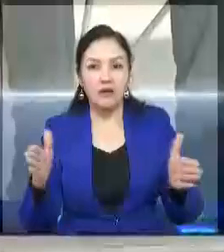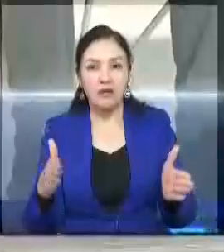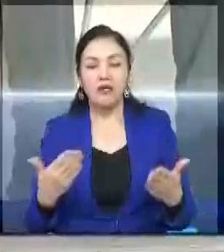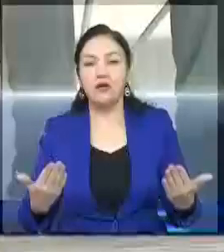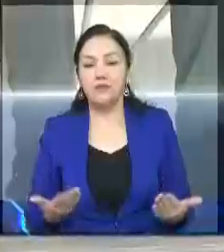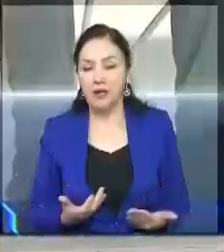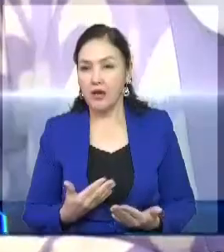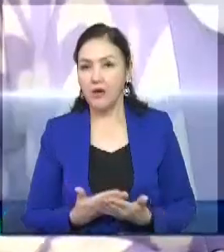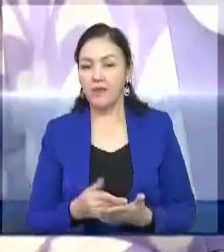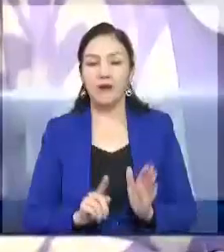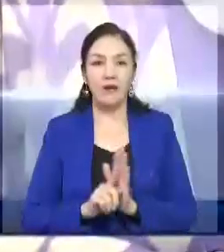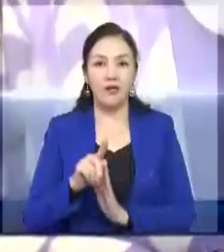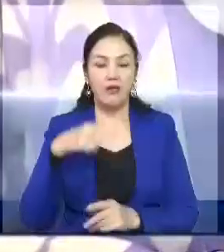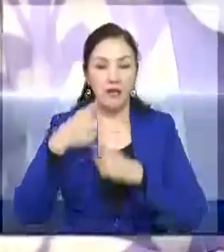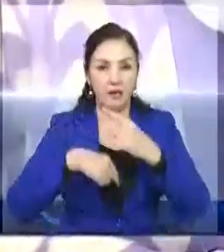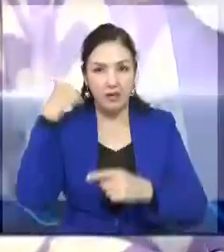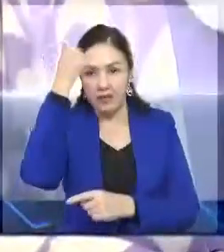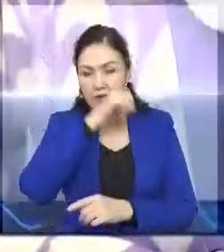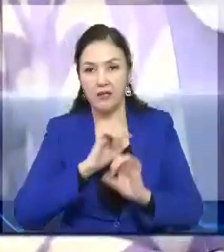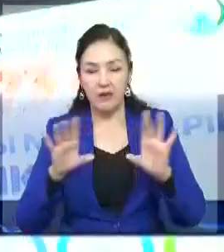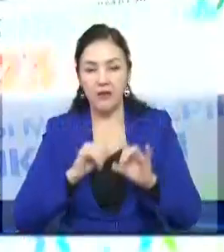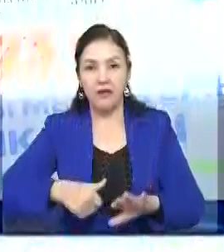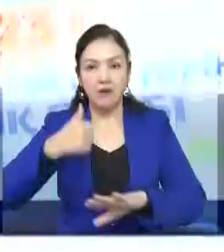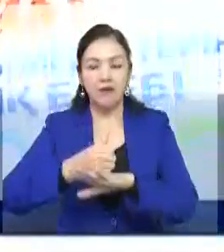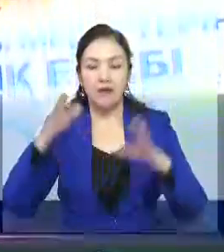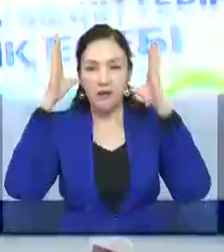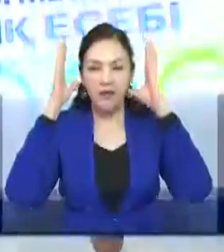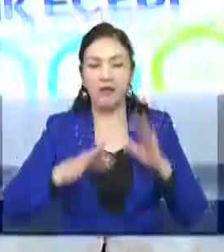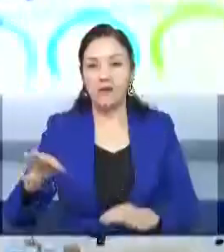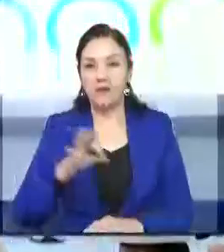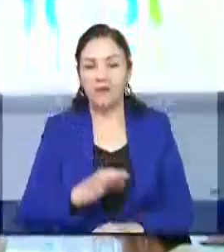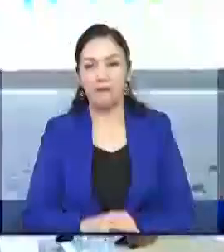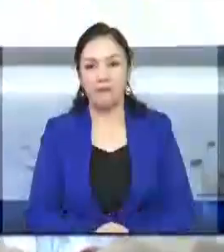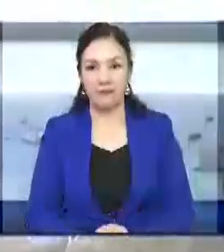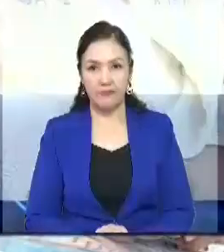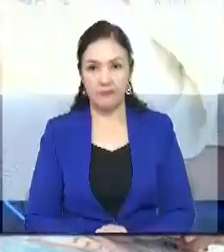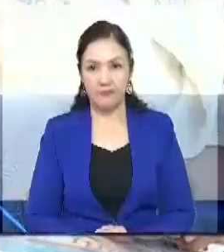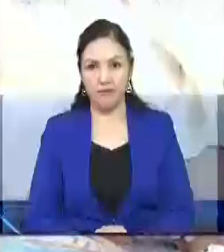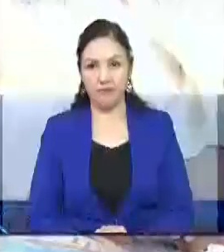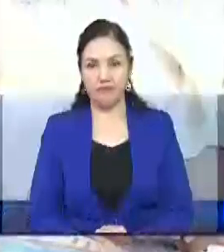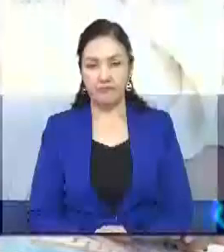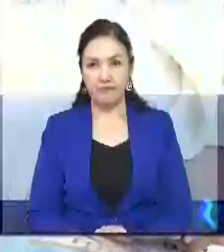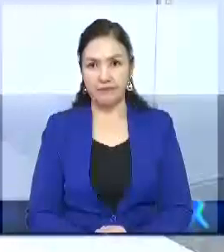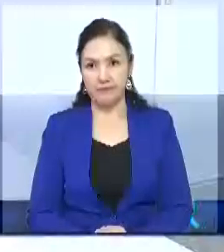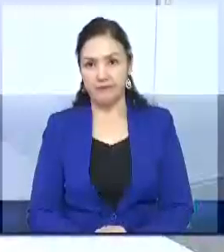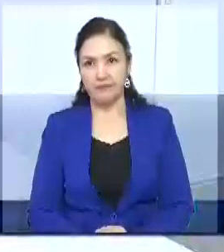жамагат уже в начале следующего года - рассказал главный Имам области Инкар карашаева Арман досмагамбетов телеканал